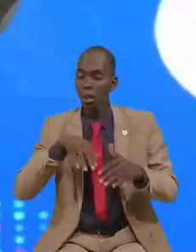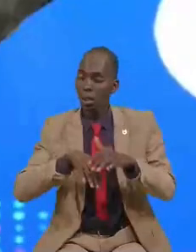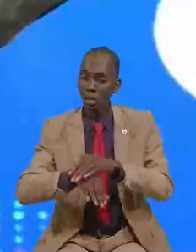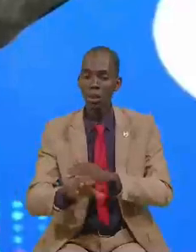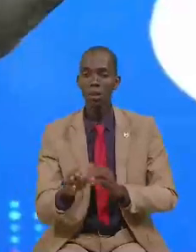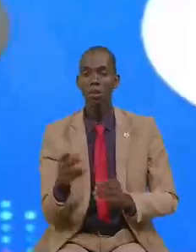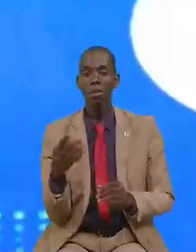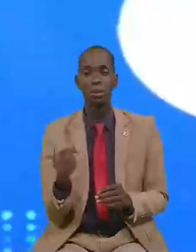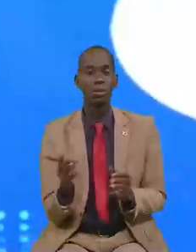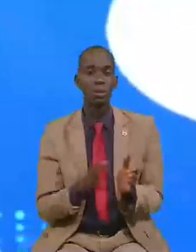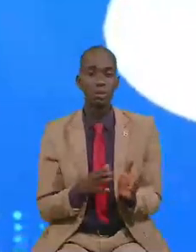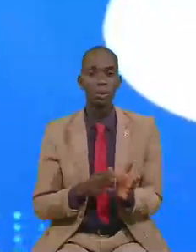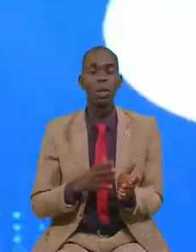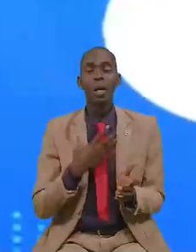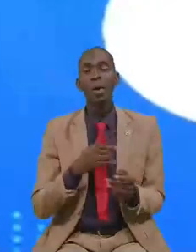sortais et je rentre.